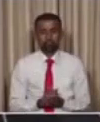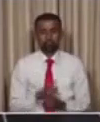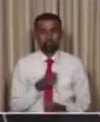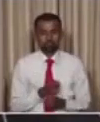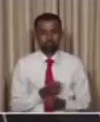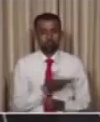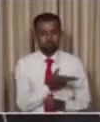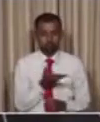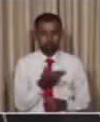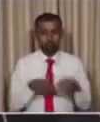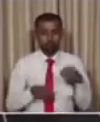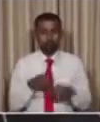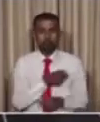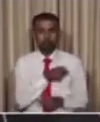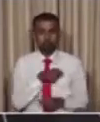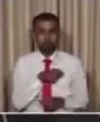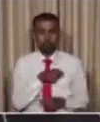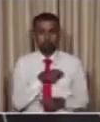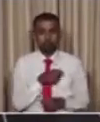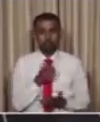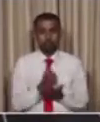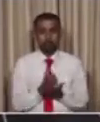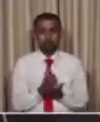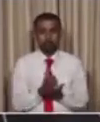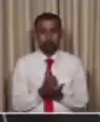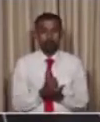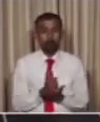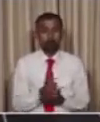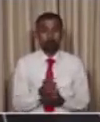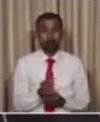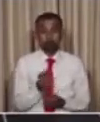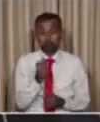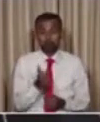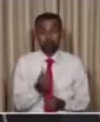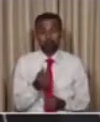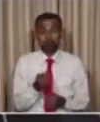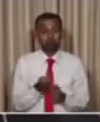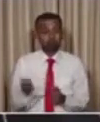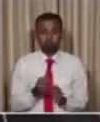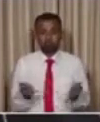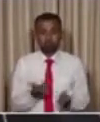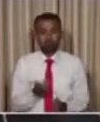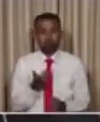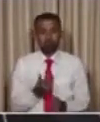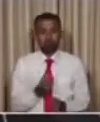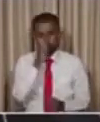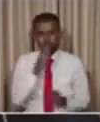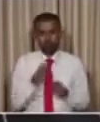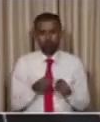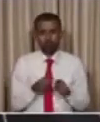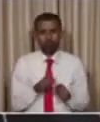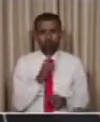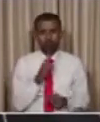ආණ්ඩුවෙත් ඉන්න දේශපාලන නායකයෝ බැංකුවලට පොලු තියාගෙන බොහොම හොඳ වැදගත් මහත්තුරු හැටියට ක්‍රියා කරන ආකාරය ගැන ප්‍රකාශ